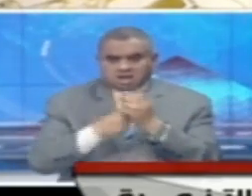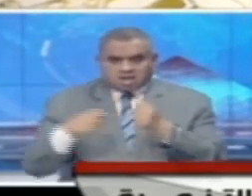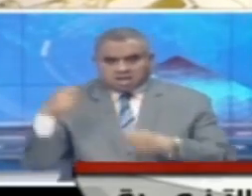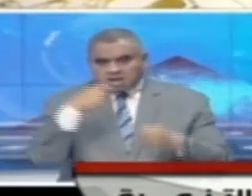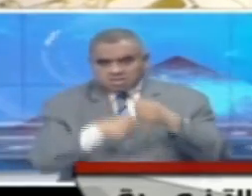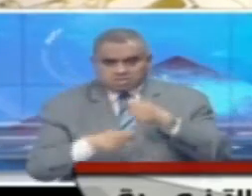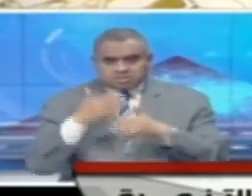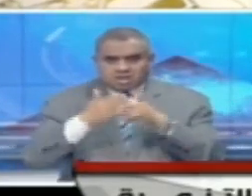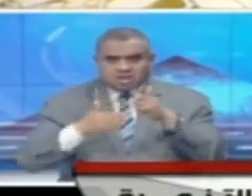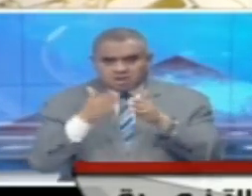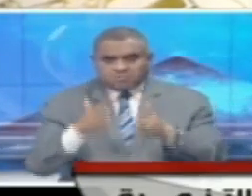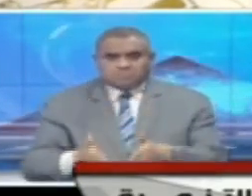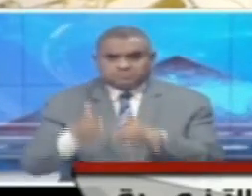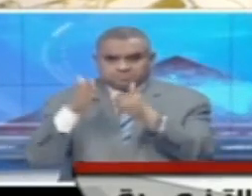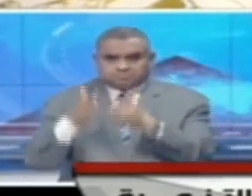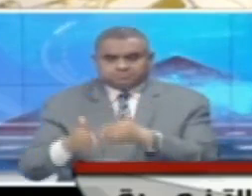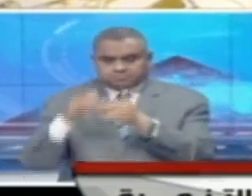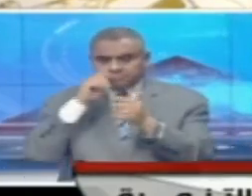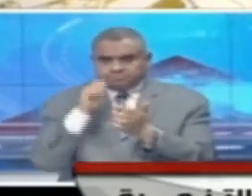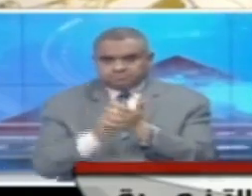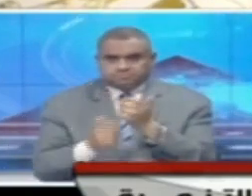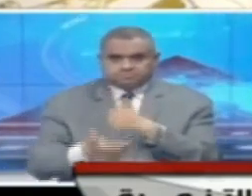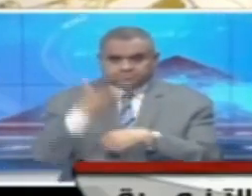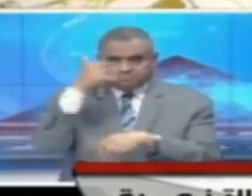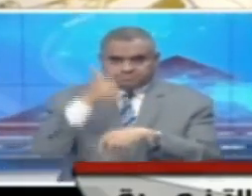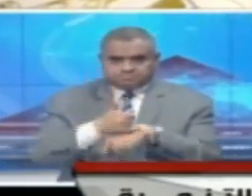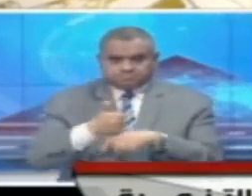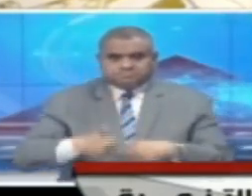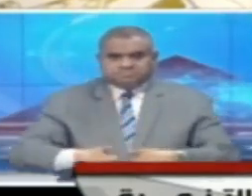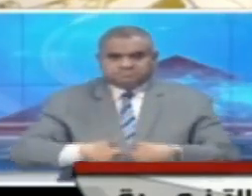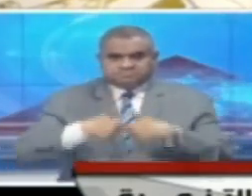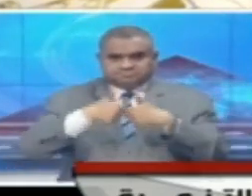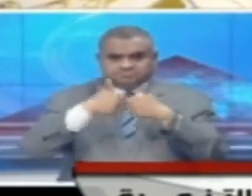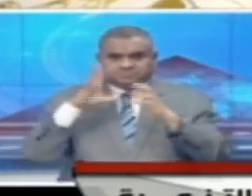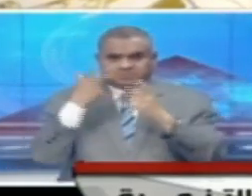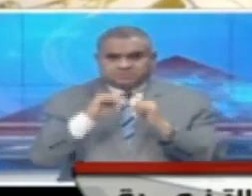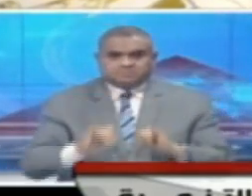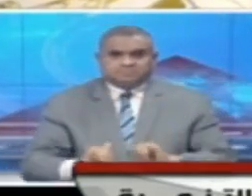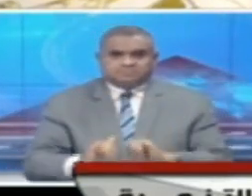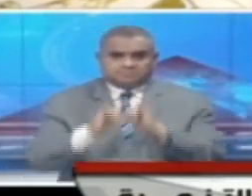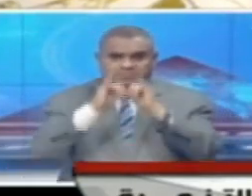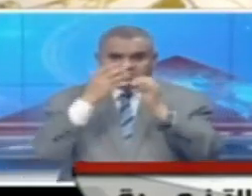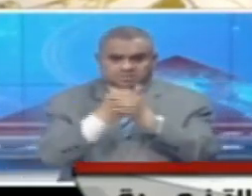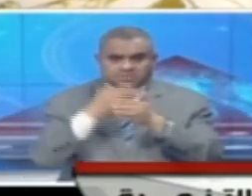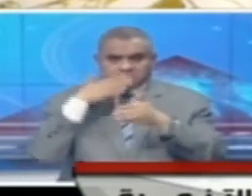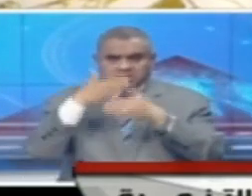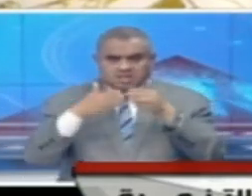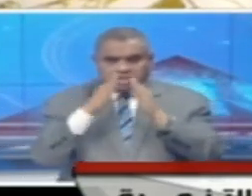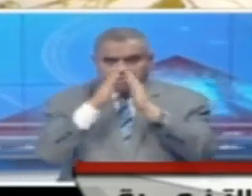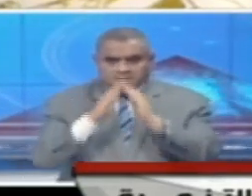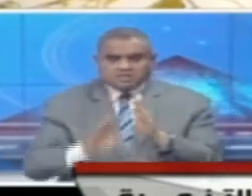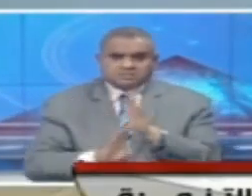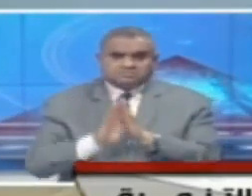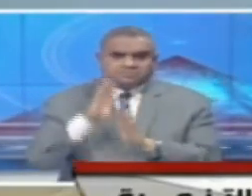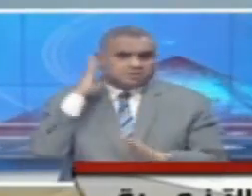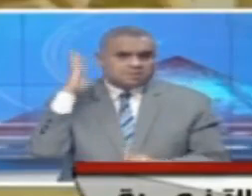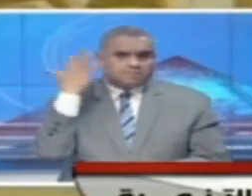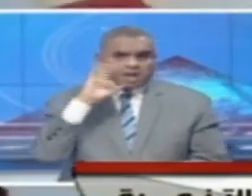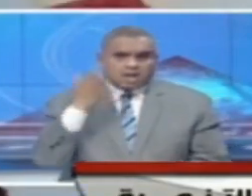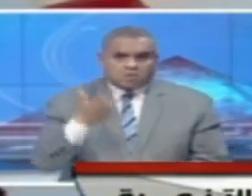عمرانية سيكون مرتكزا للانطلاق نحو بناء الدولة المصرية الحديثة.